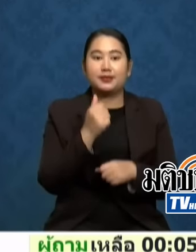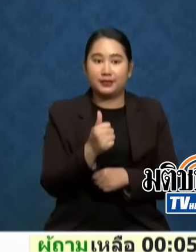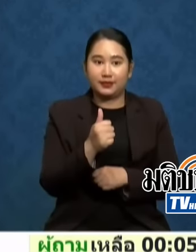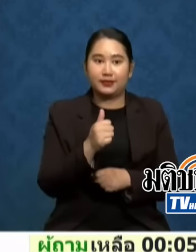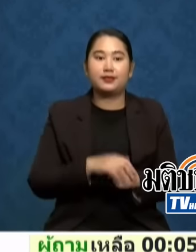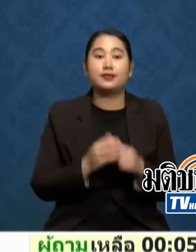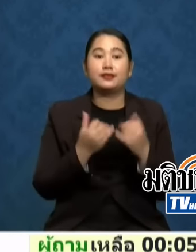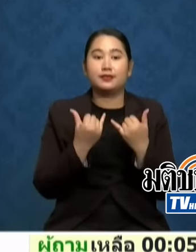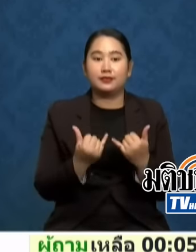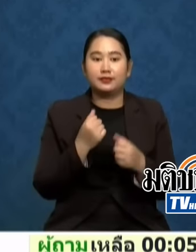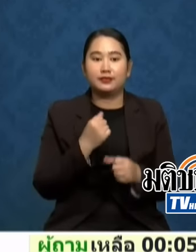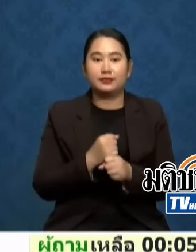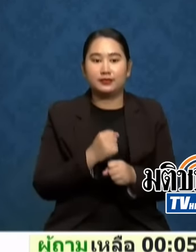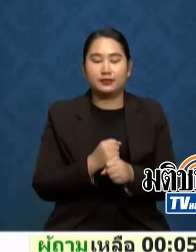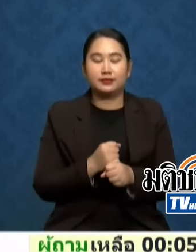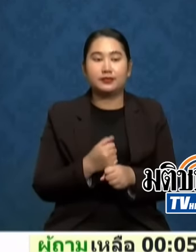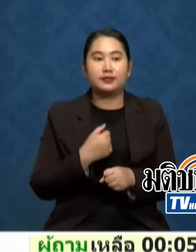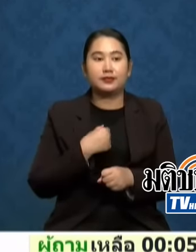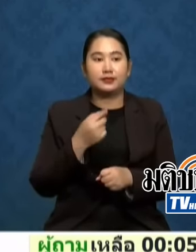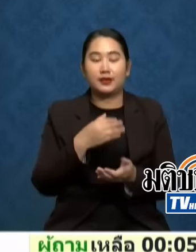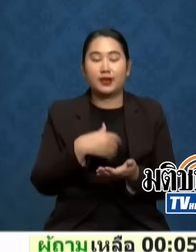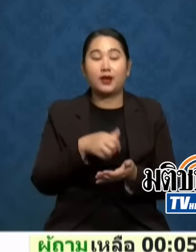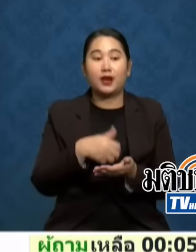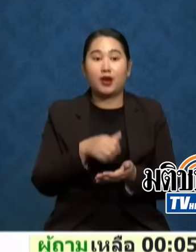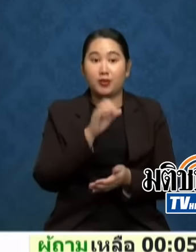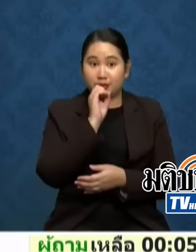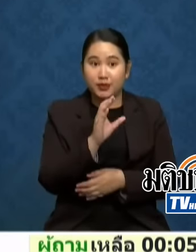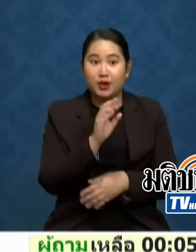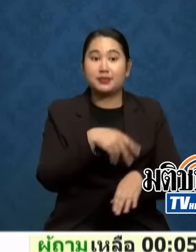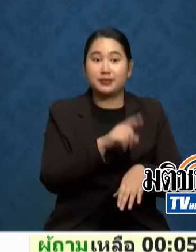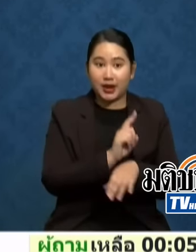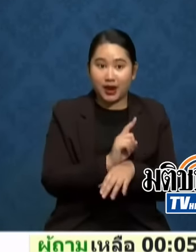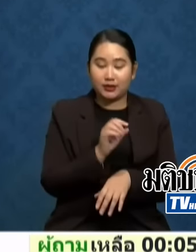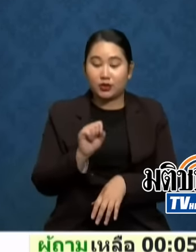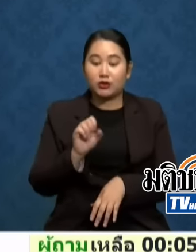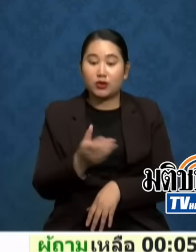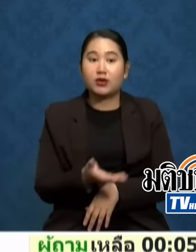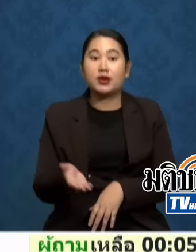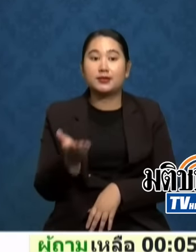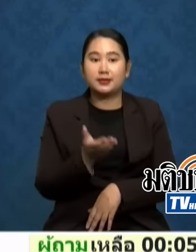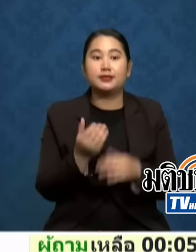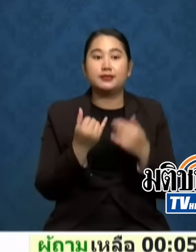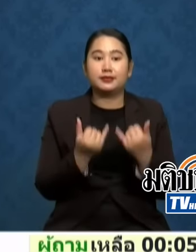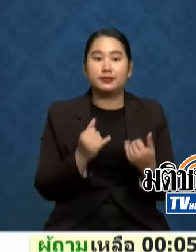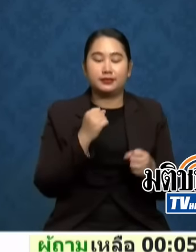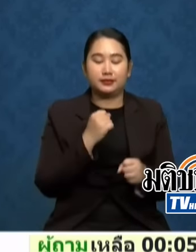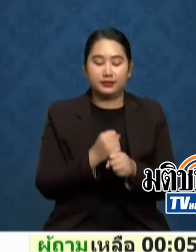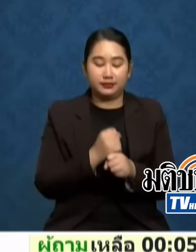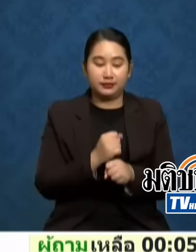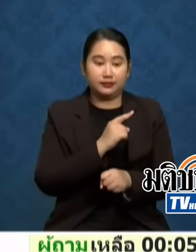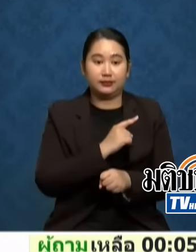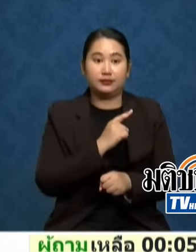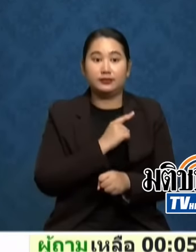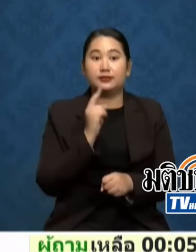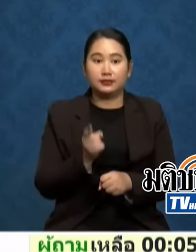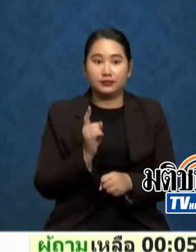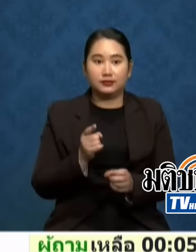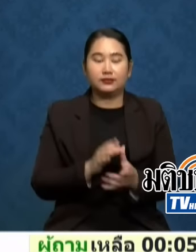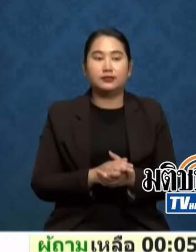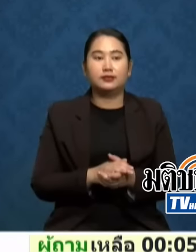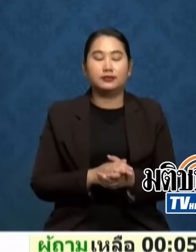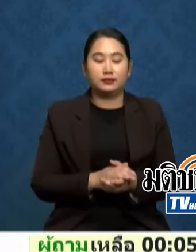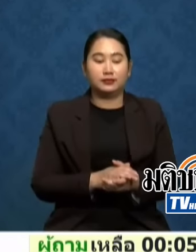ครับซึ่งในขณะนี้ผมก็เรียนท่านประธานท่านสมาชิกนะครับว่าหน่วยงานจริงๆเนี่ยถ้าจะ